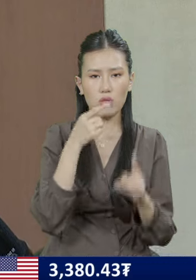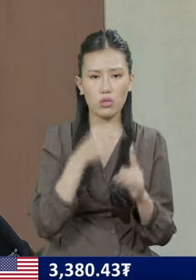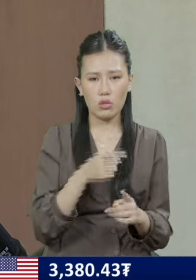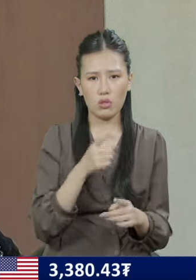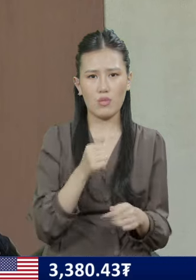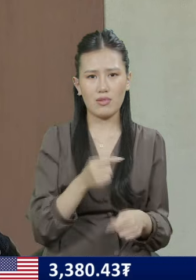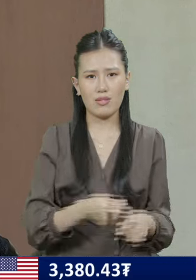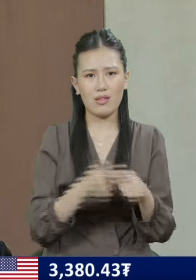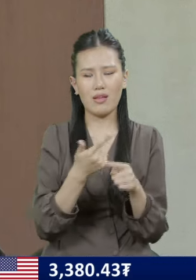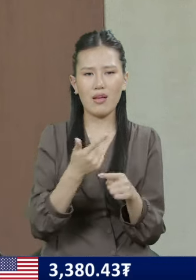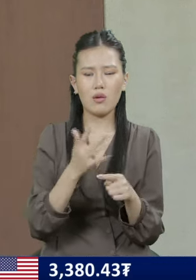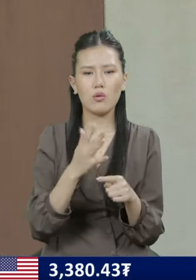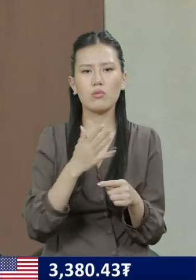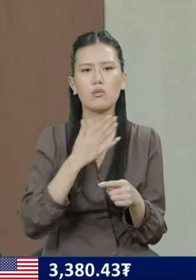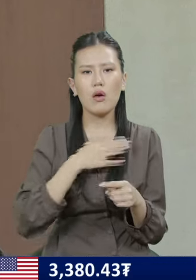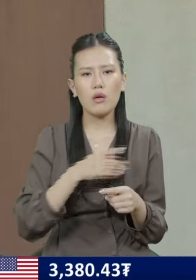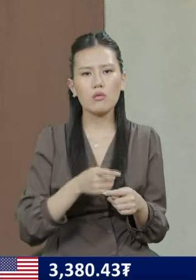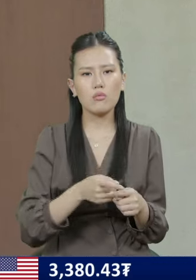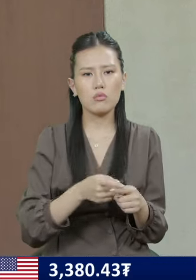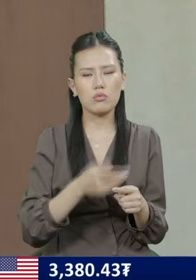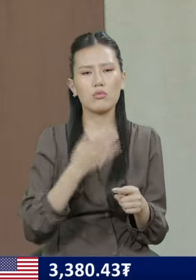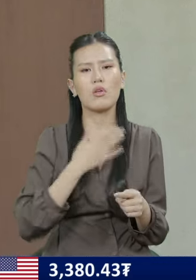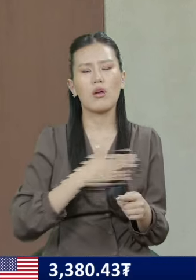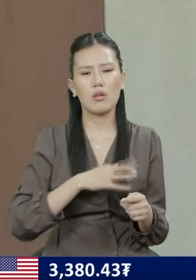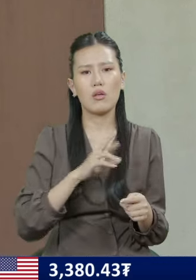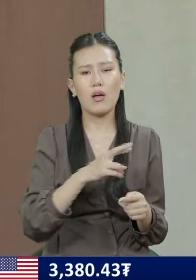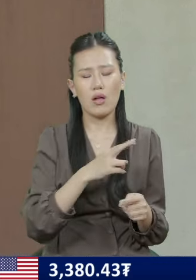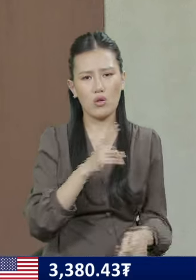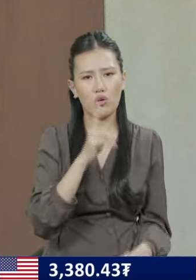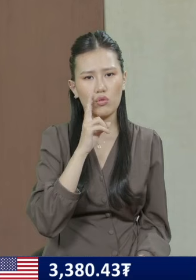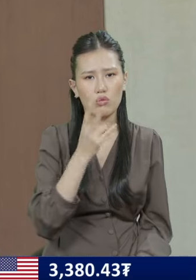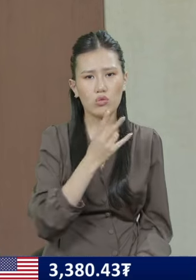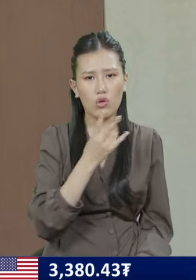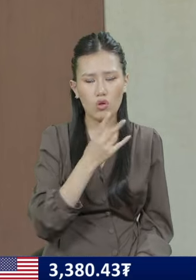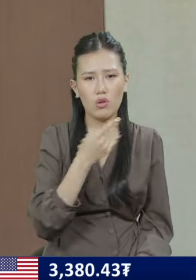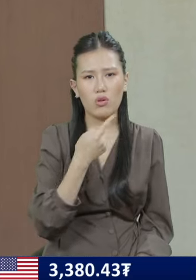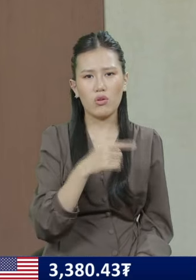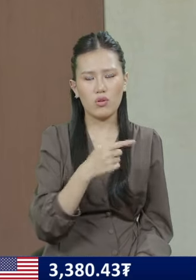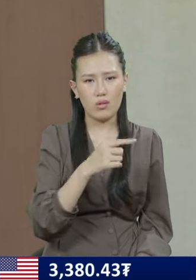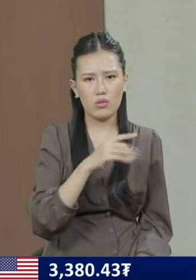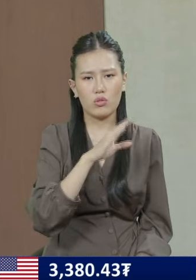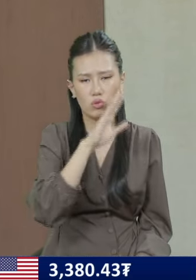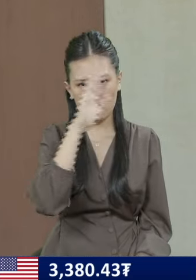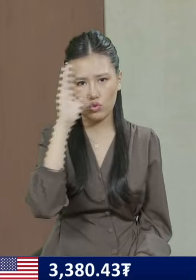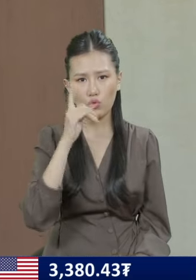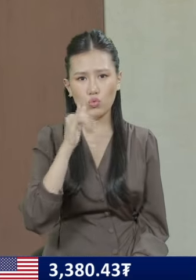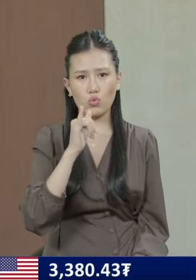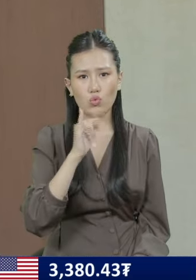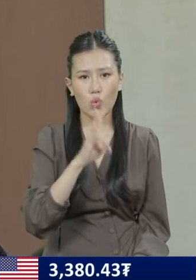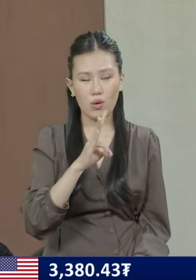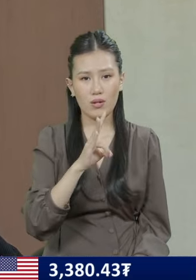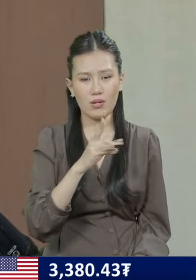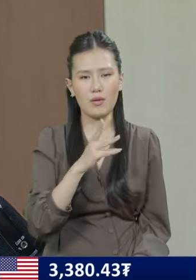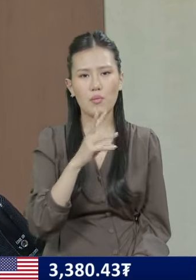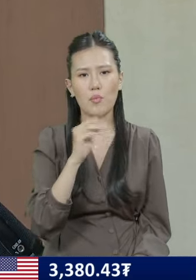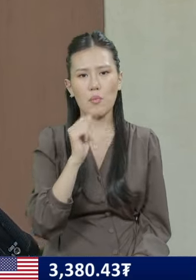бол саарж байна. За энэ маань бол улирлын онцлогтой байдаг. Яг гэхээр ер нь Монгол орны хувьд бол цоны энэ саруудтаа